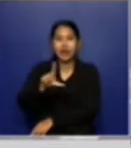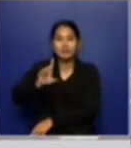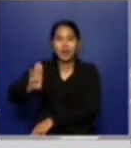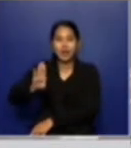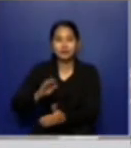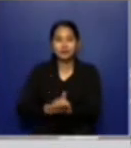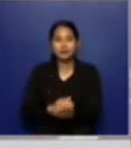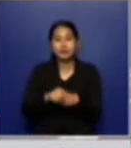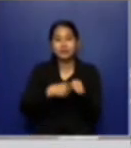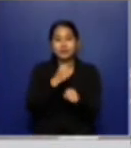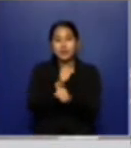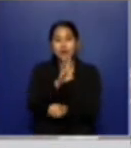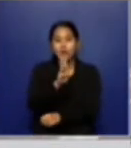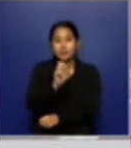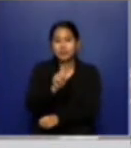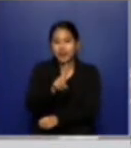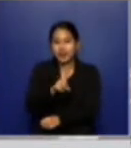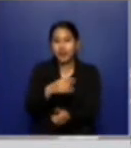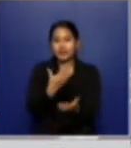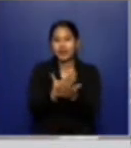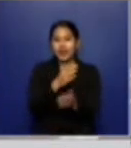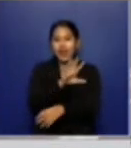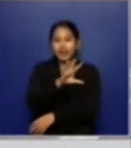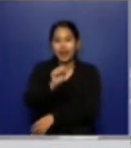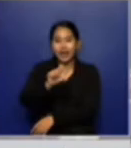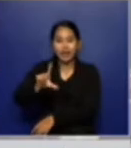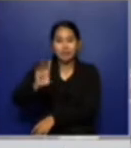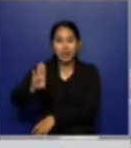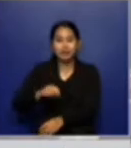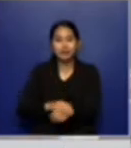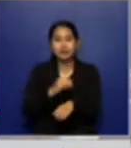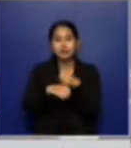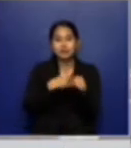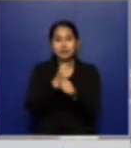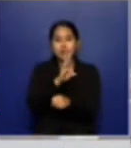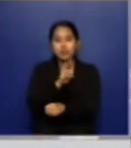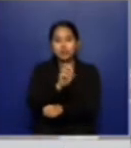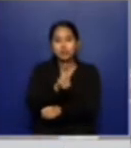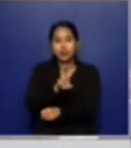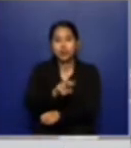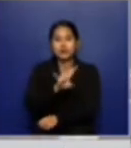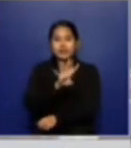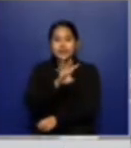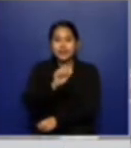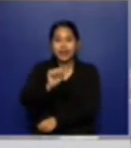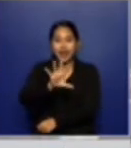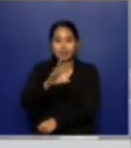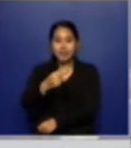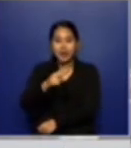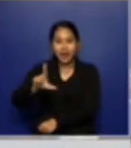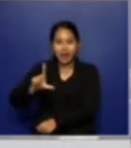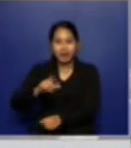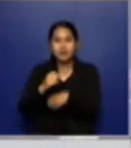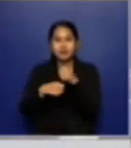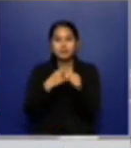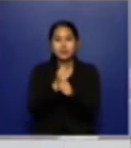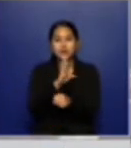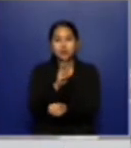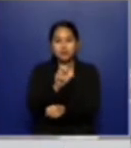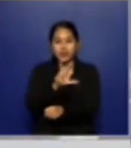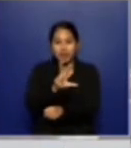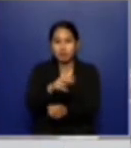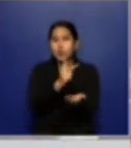ท61 500,000 ล้านบาทปี62 450,000 ล้านบาทปี63